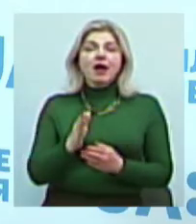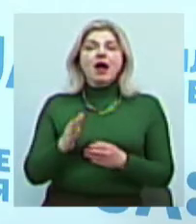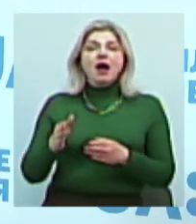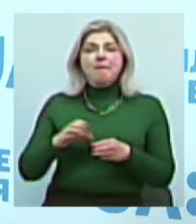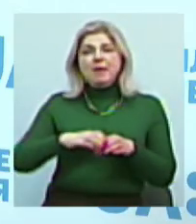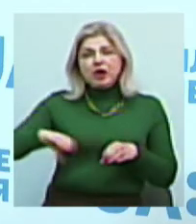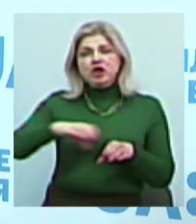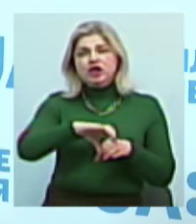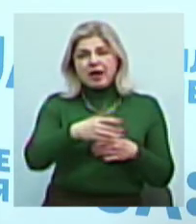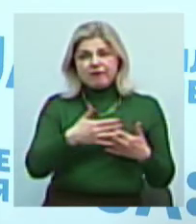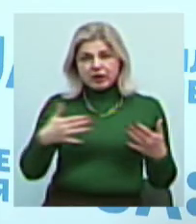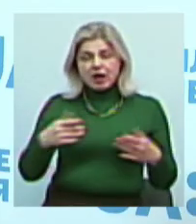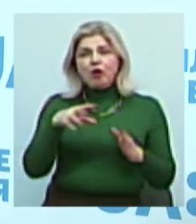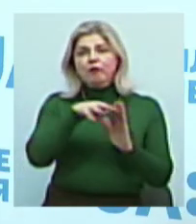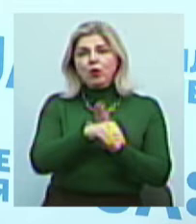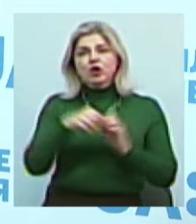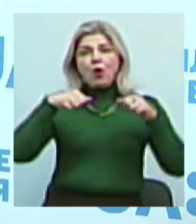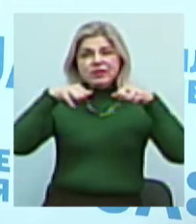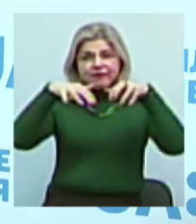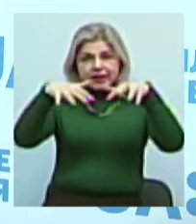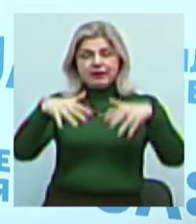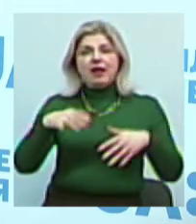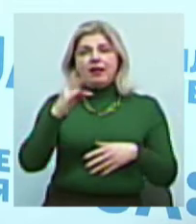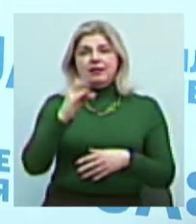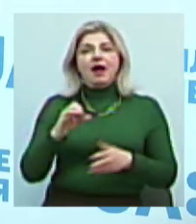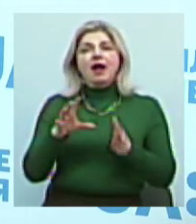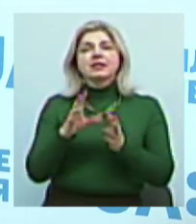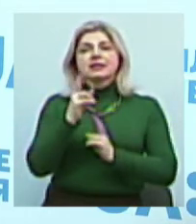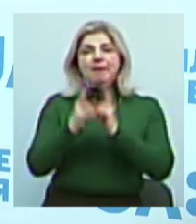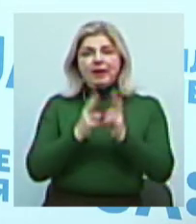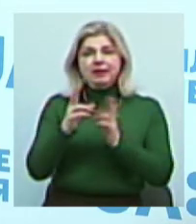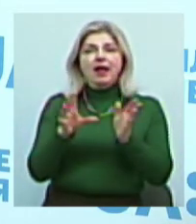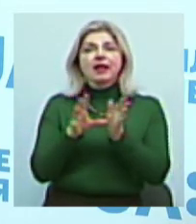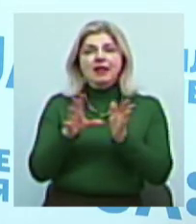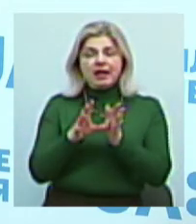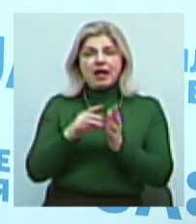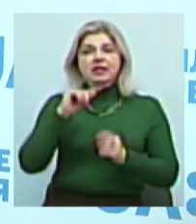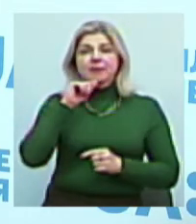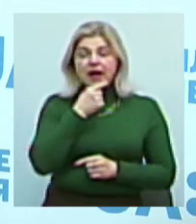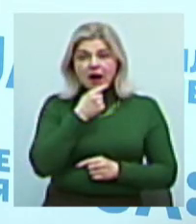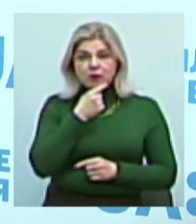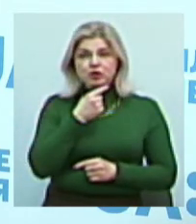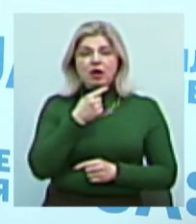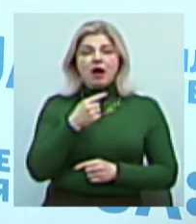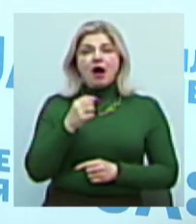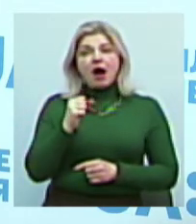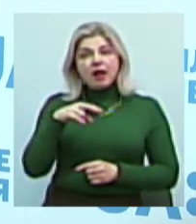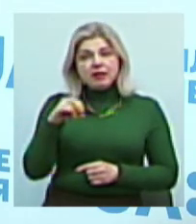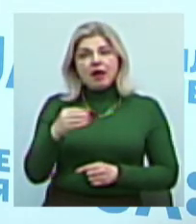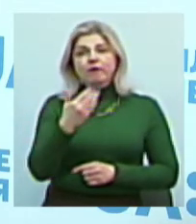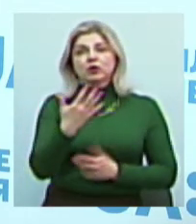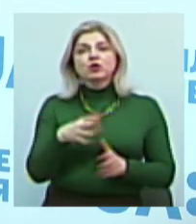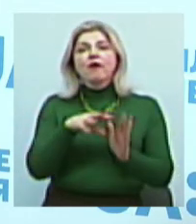там включено щодо освітлення, да, на заміни освітлення на енергозберігаюче. Але воно вже